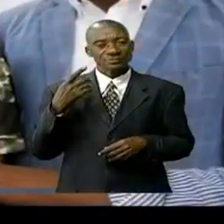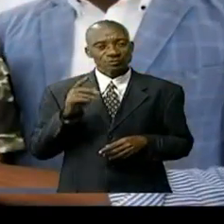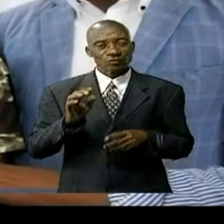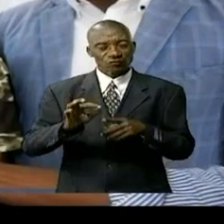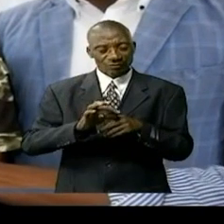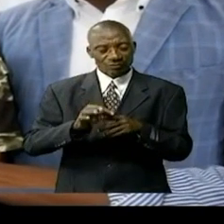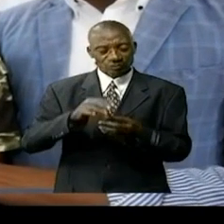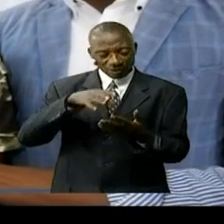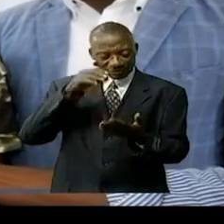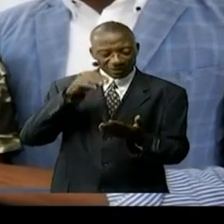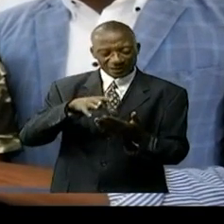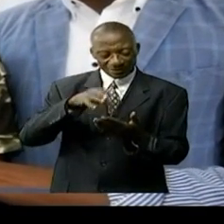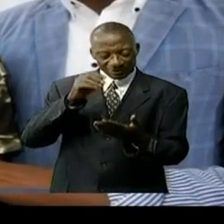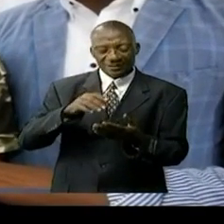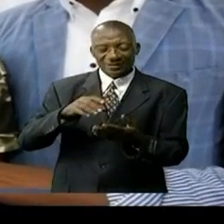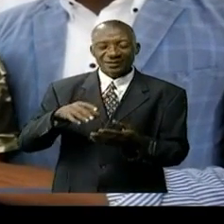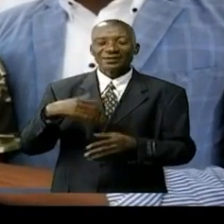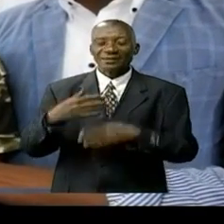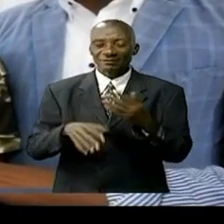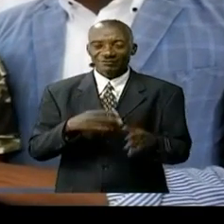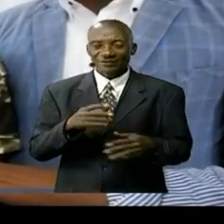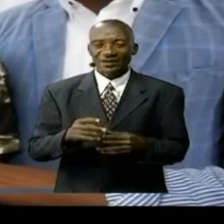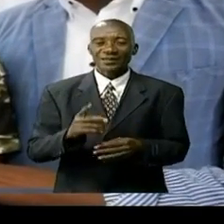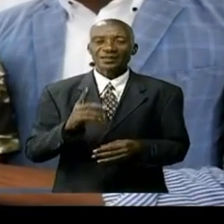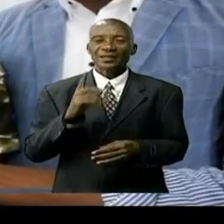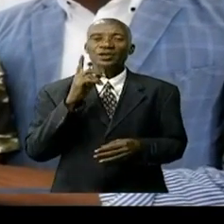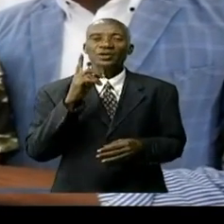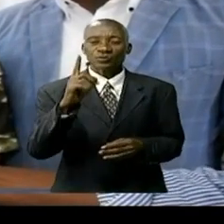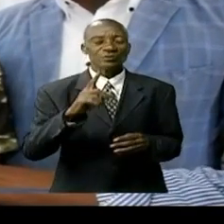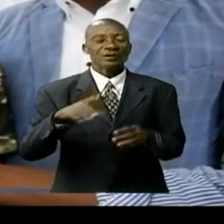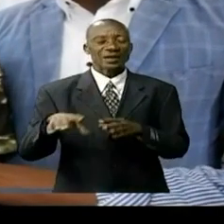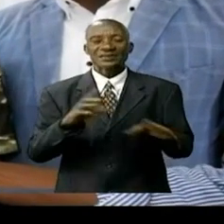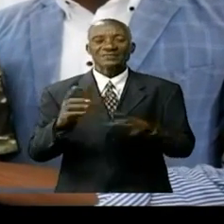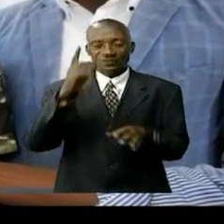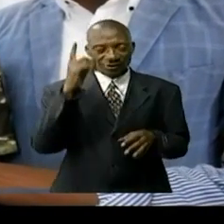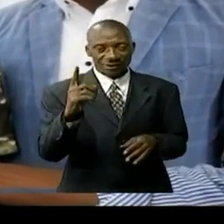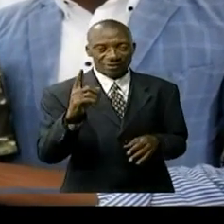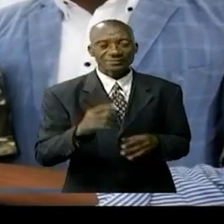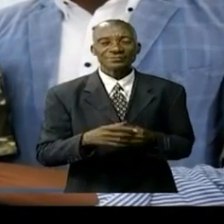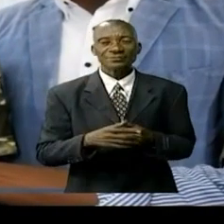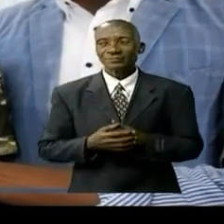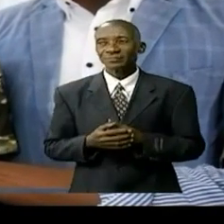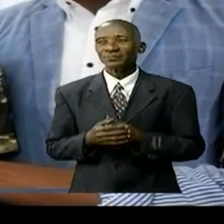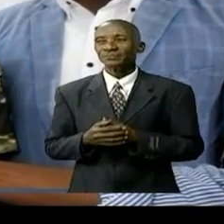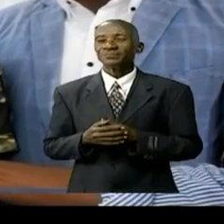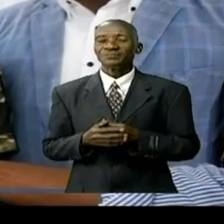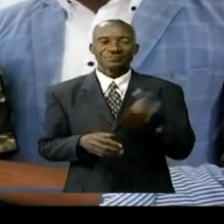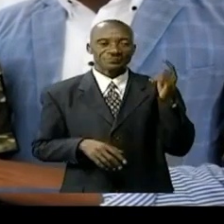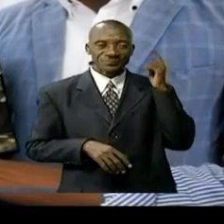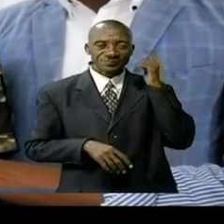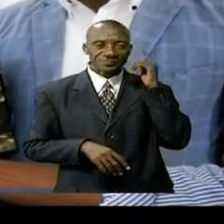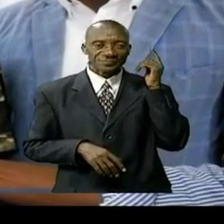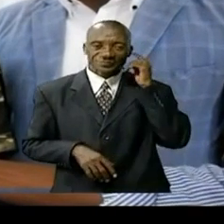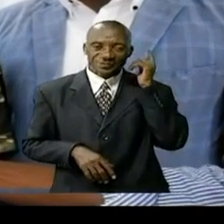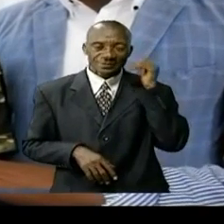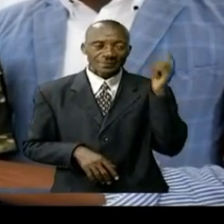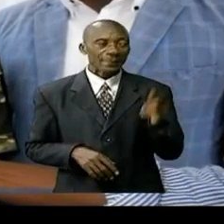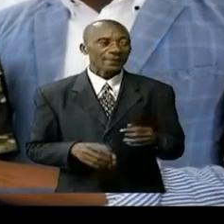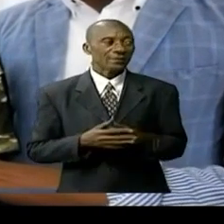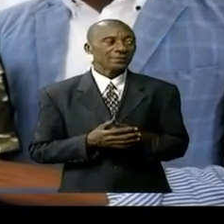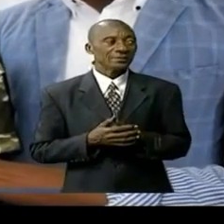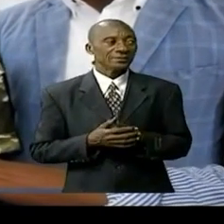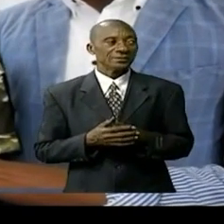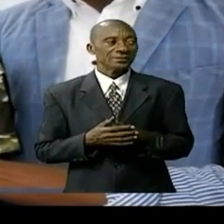Nous avons été très émerveillés de participer à ceci, mais aussi de passer le message de la jeunesse pour ce qui